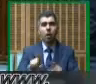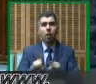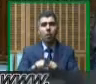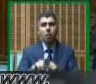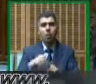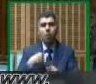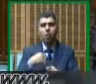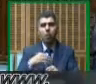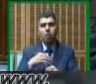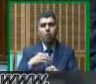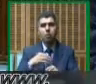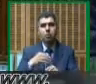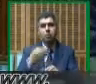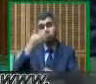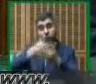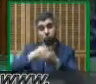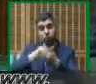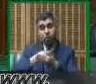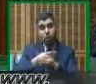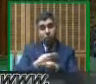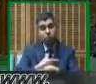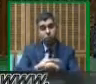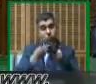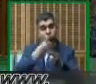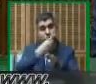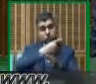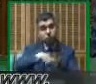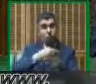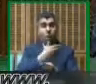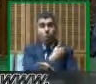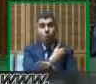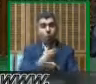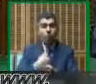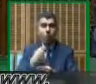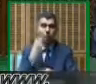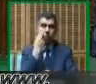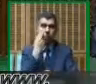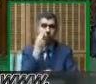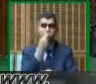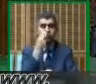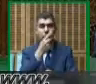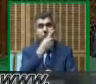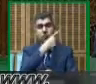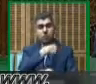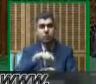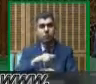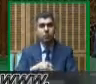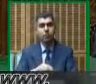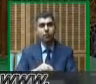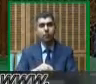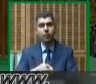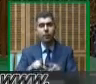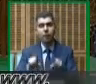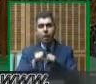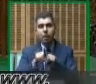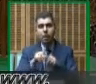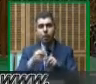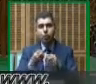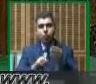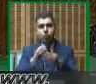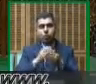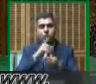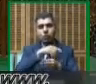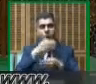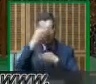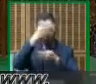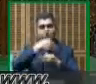أو معاينات نريد رأي الحكومة حولها. الملاحظة الأولى أنه رغم التقدم الذي يشهده المغرب